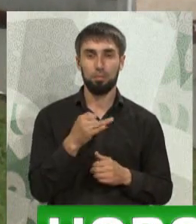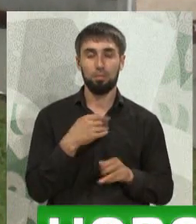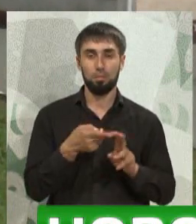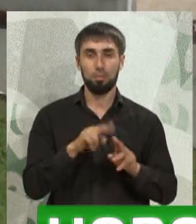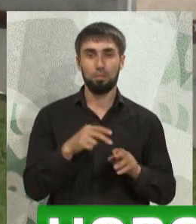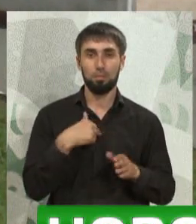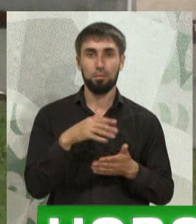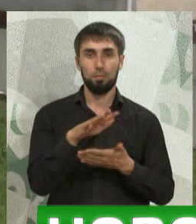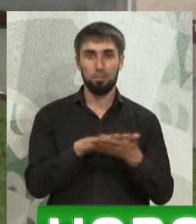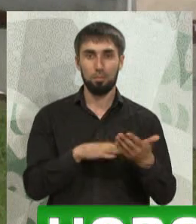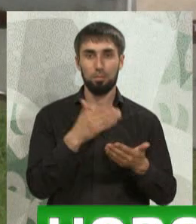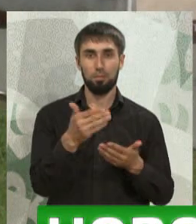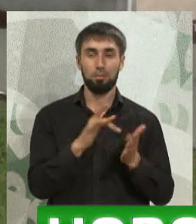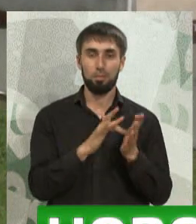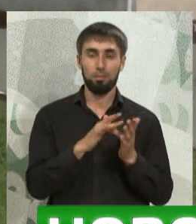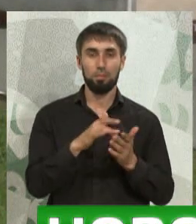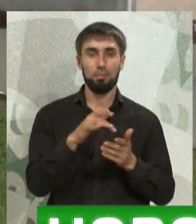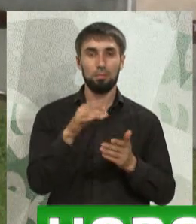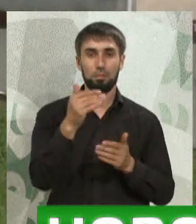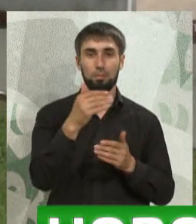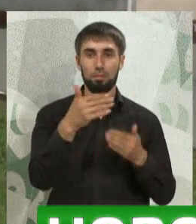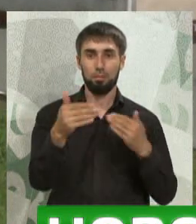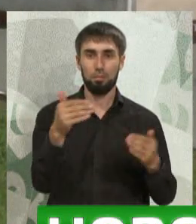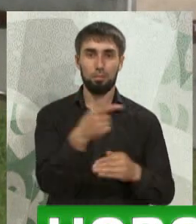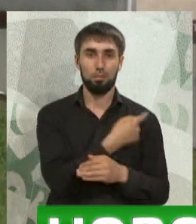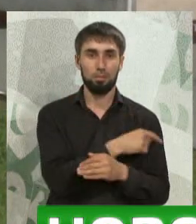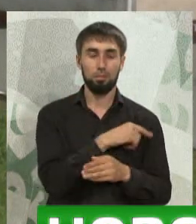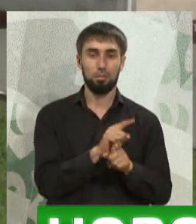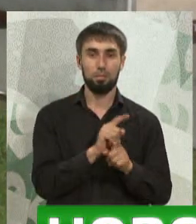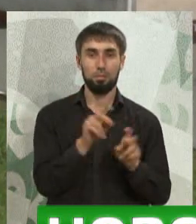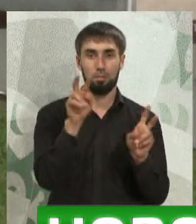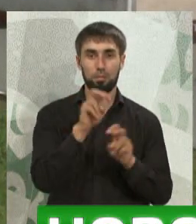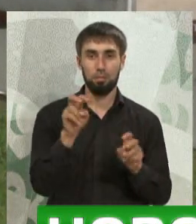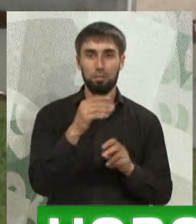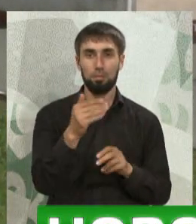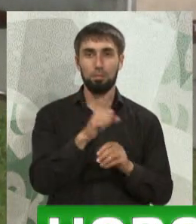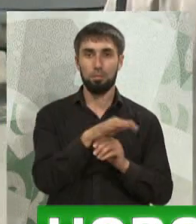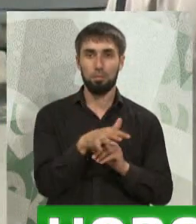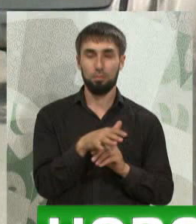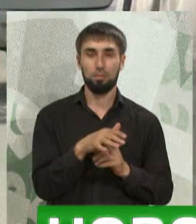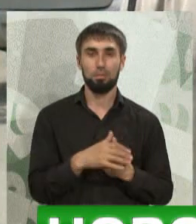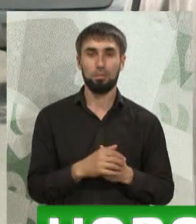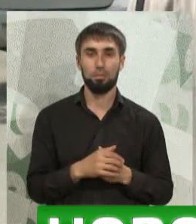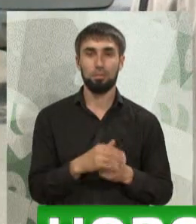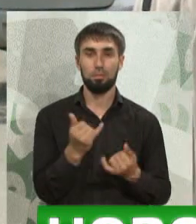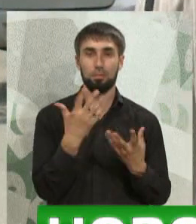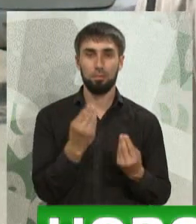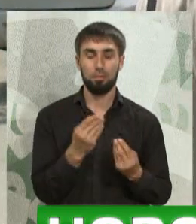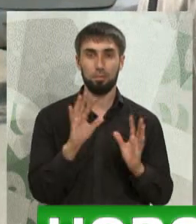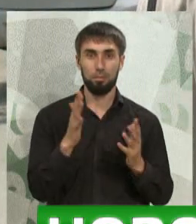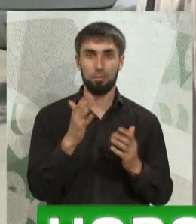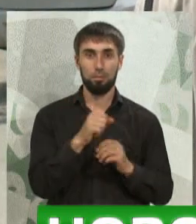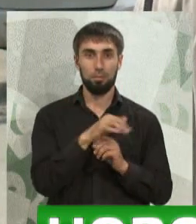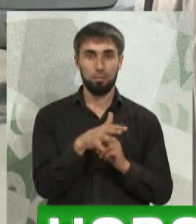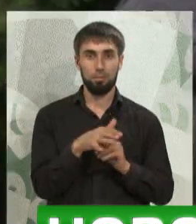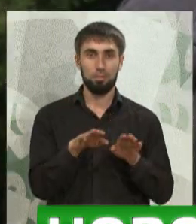свое путешествие по республике, по ее стационарам, которые под ковидом, ведем амбулаторный прием. На сегодняшний день ситуация с